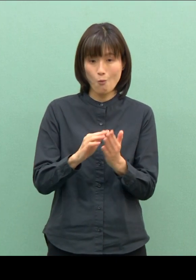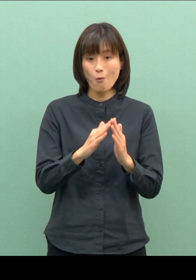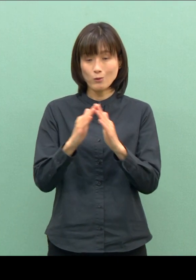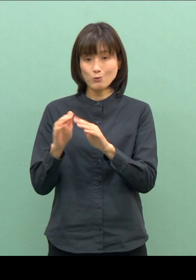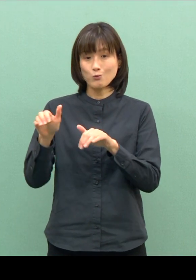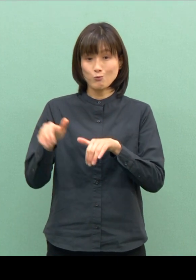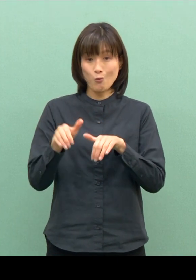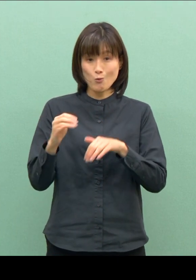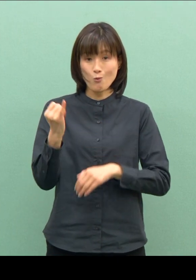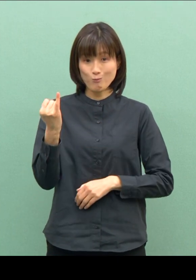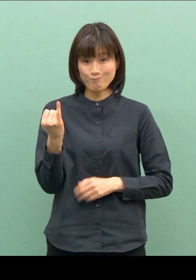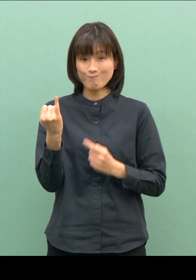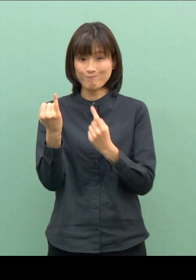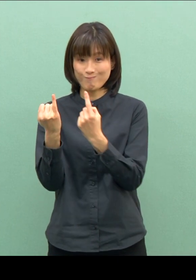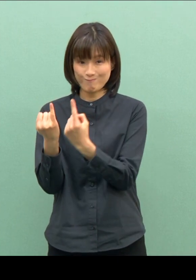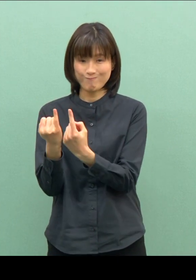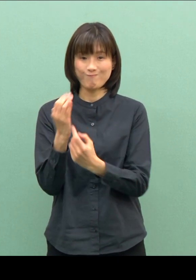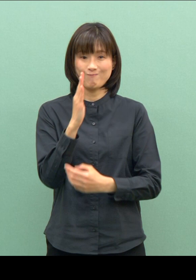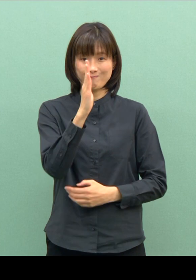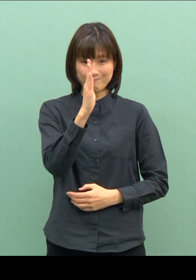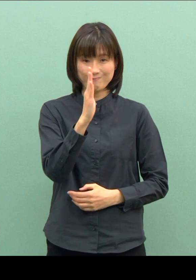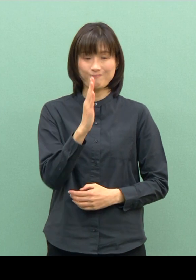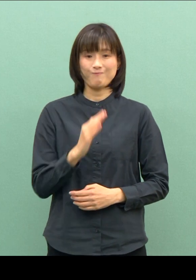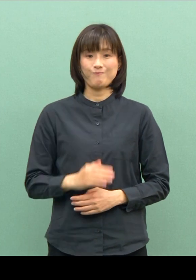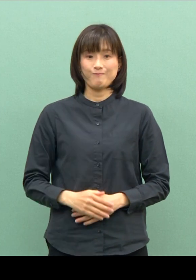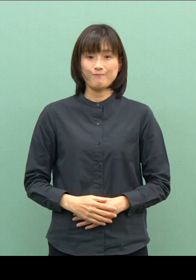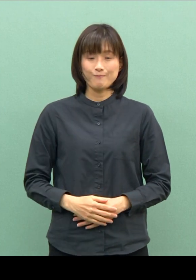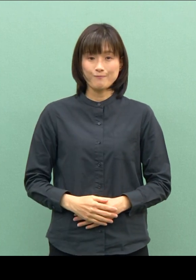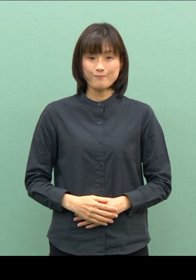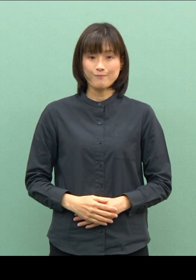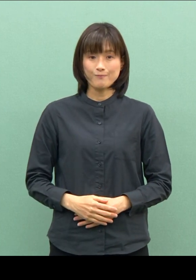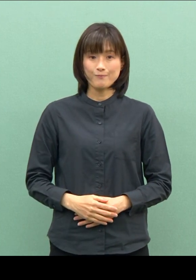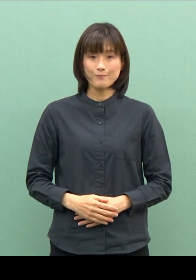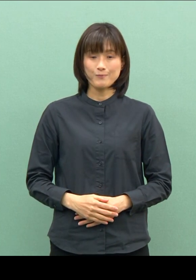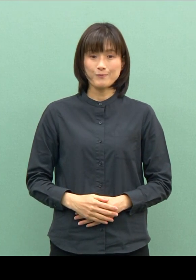方を訪ねてみてください。 早速行ってきます。